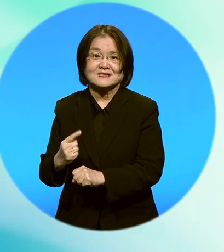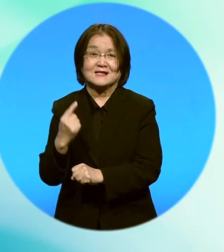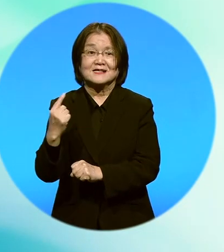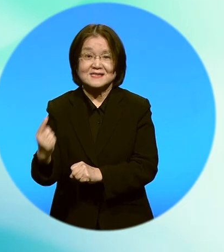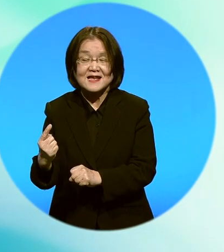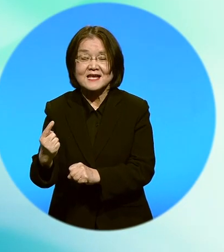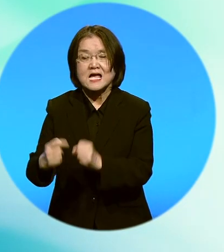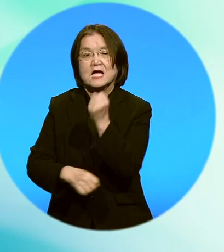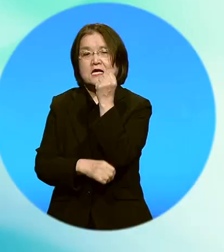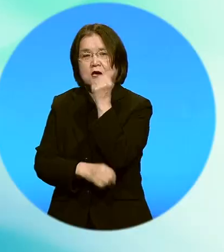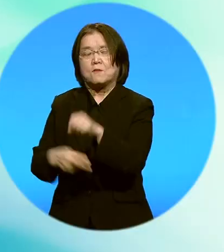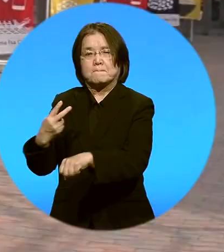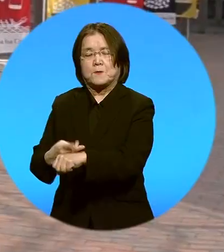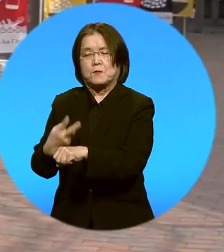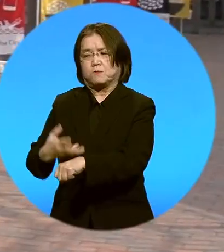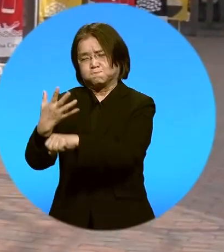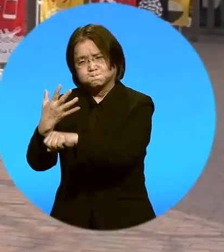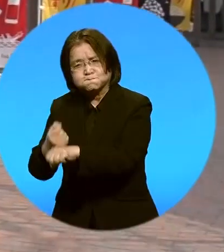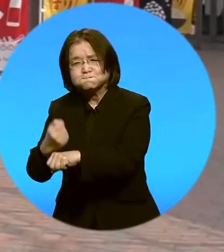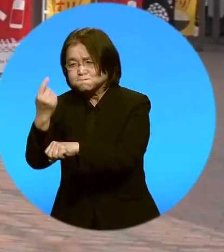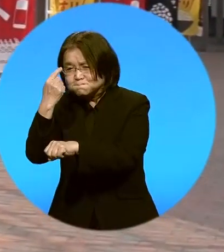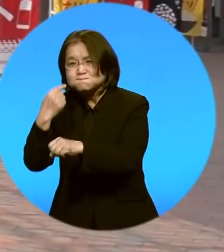な技術を学びました。